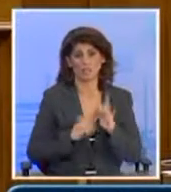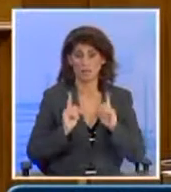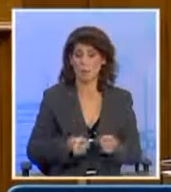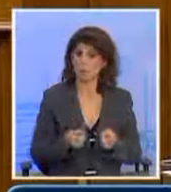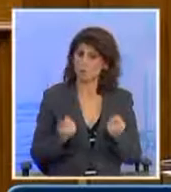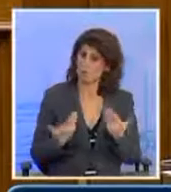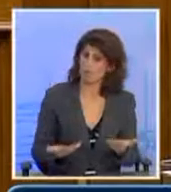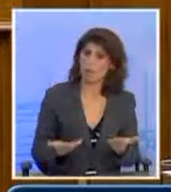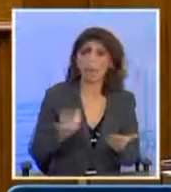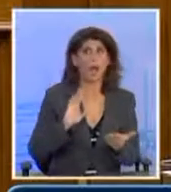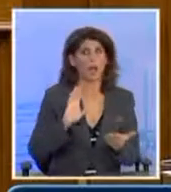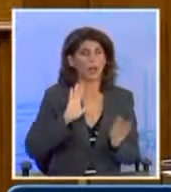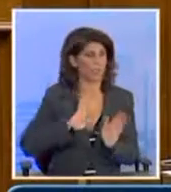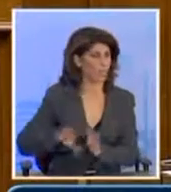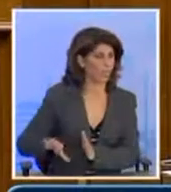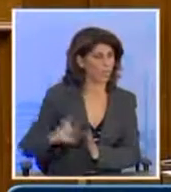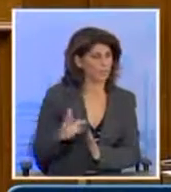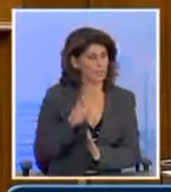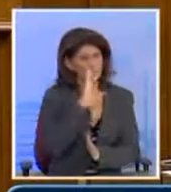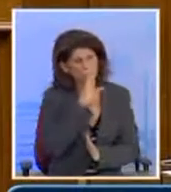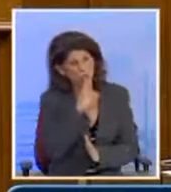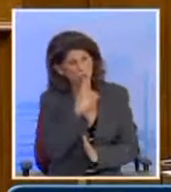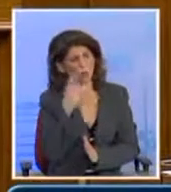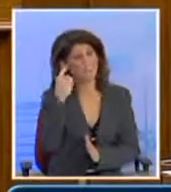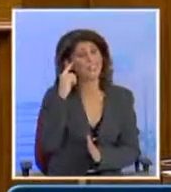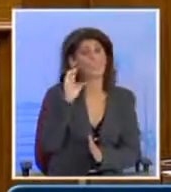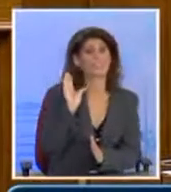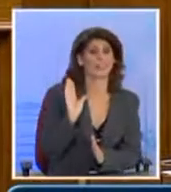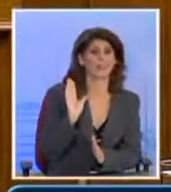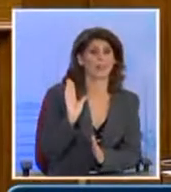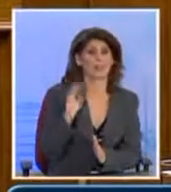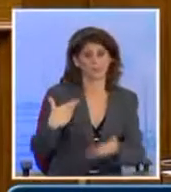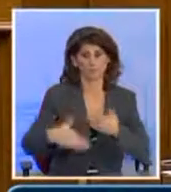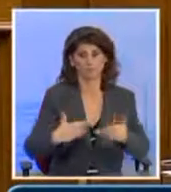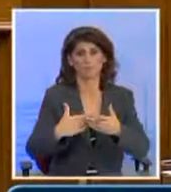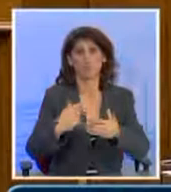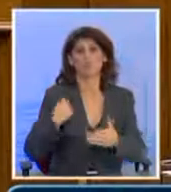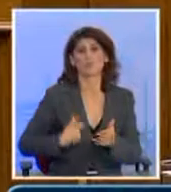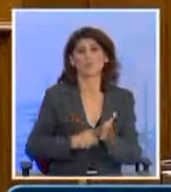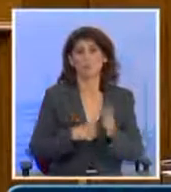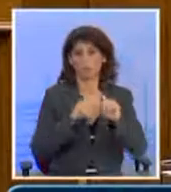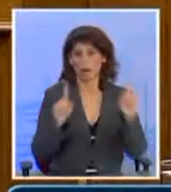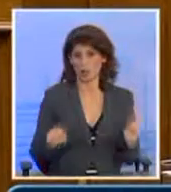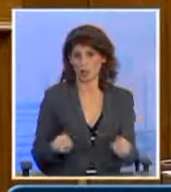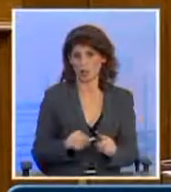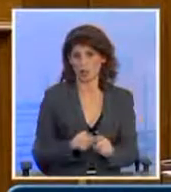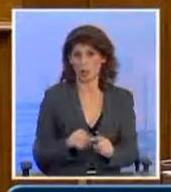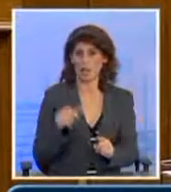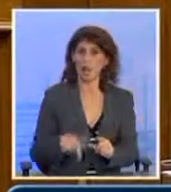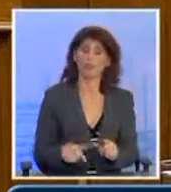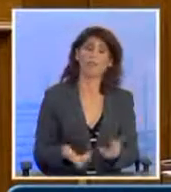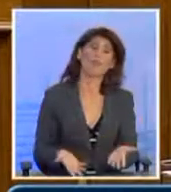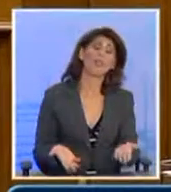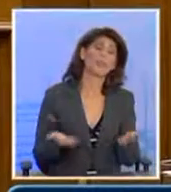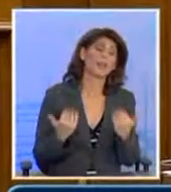λαμβάνονται, αγνώντας όμως ή υποκρινόμενος ότι αγνοεί το τρέχον δημοσιονομικό πλαίσιο. Εδώ δεν